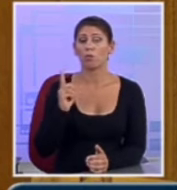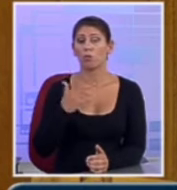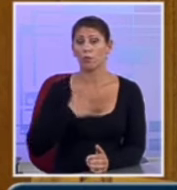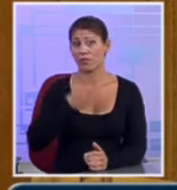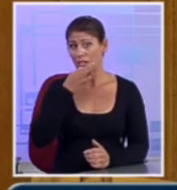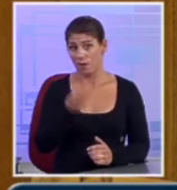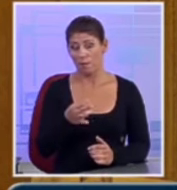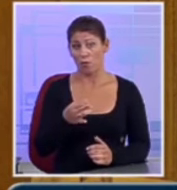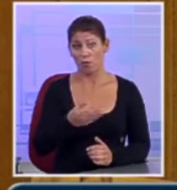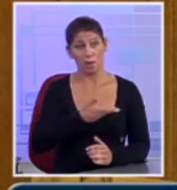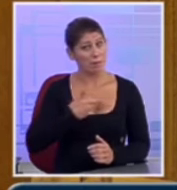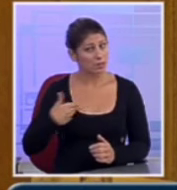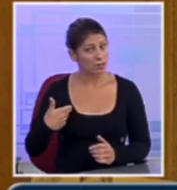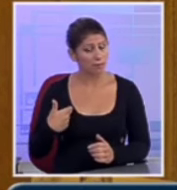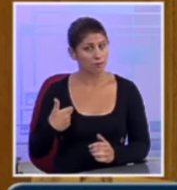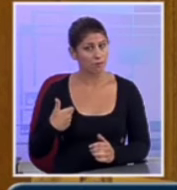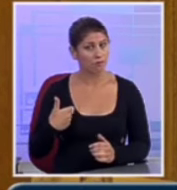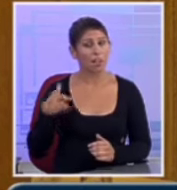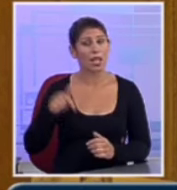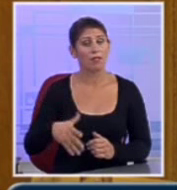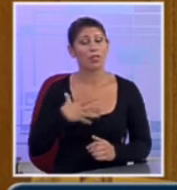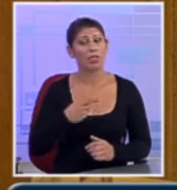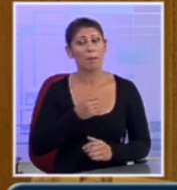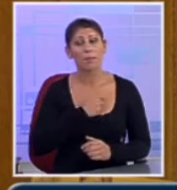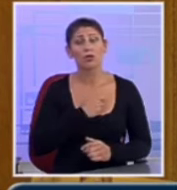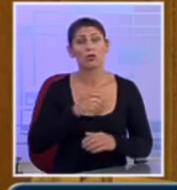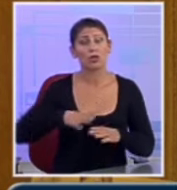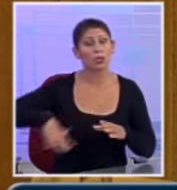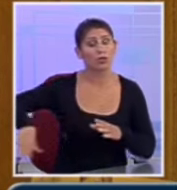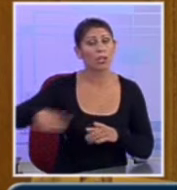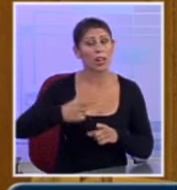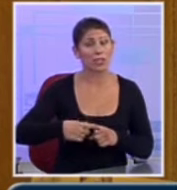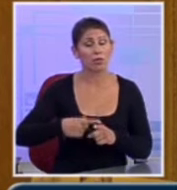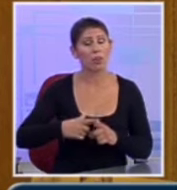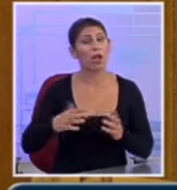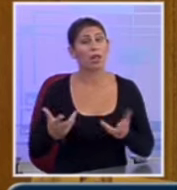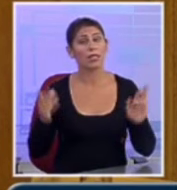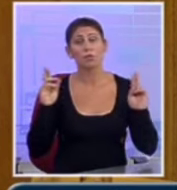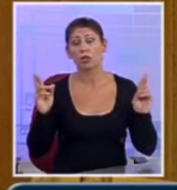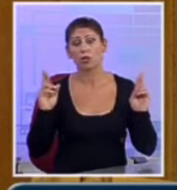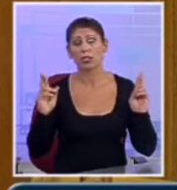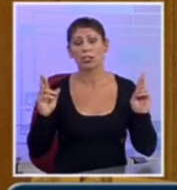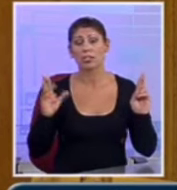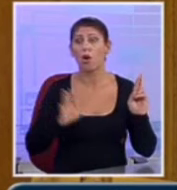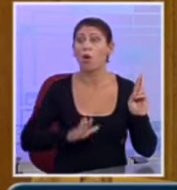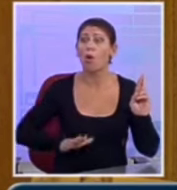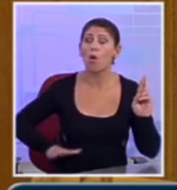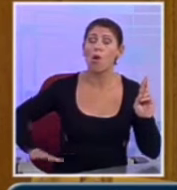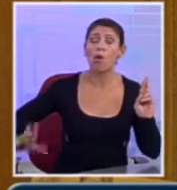είναι ότι εμείς αυτή την εμπιστοσύνη του λαού αλλά και τις προσδοκίες της ευρύτερης